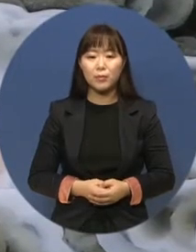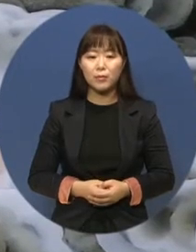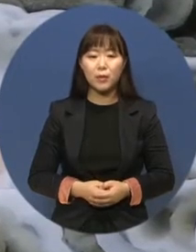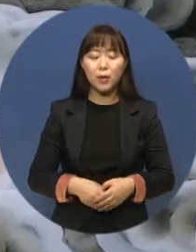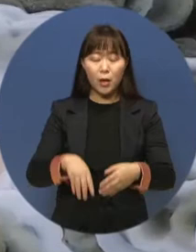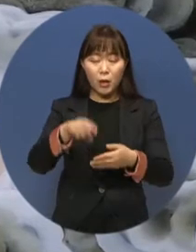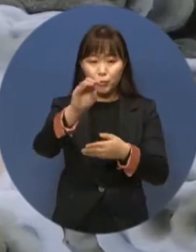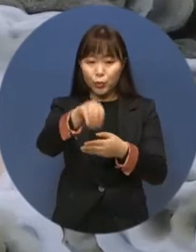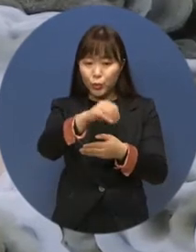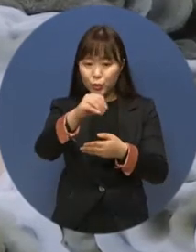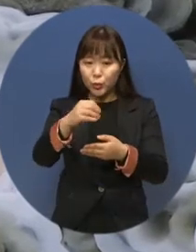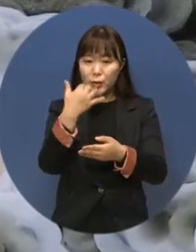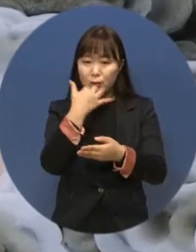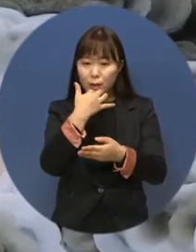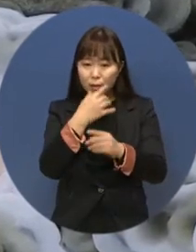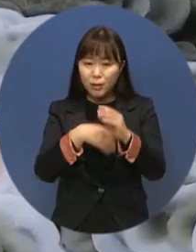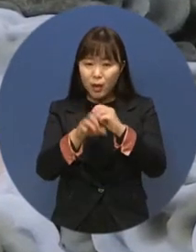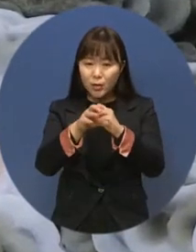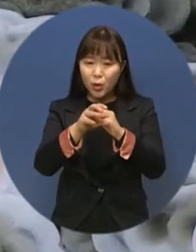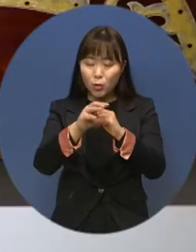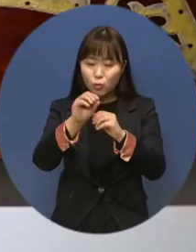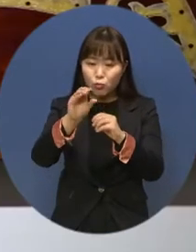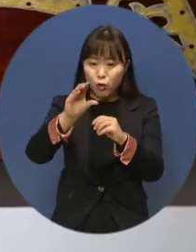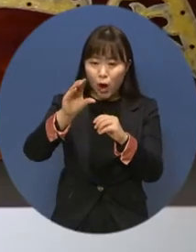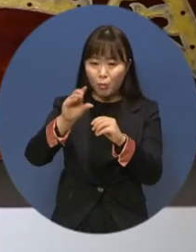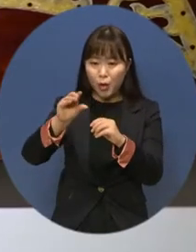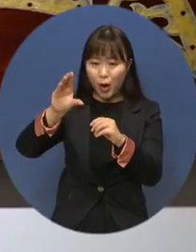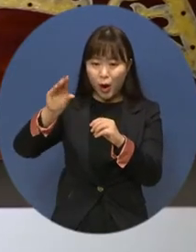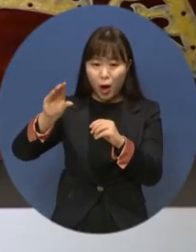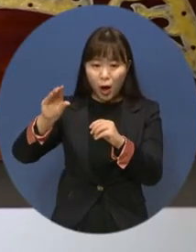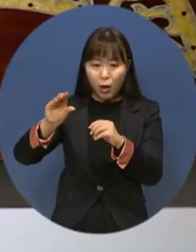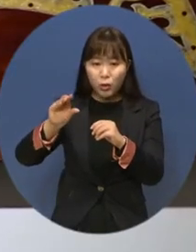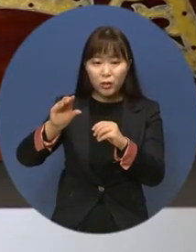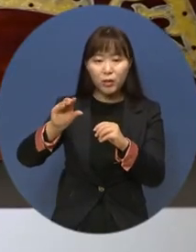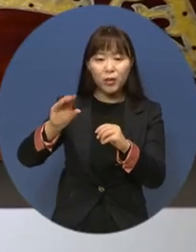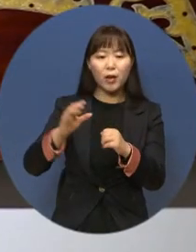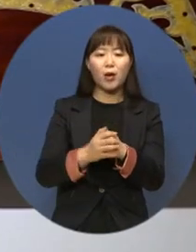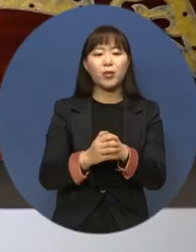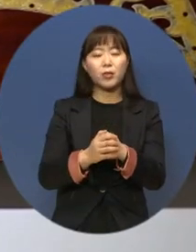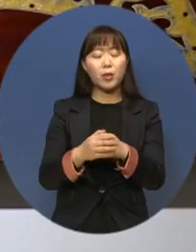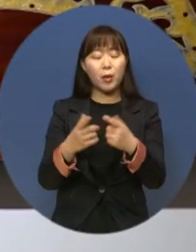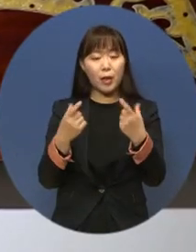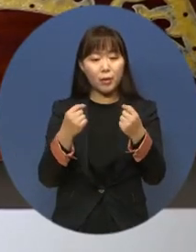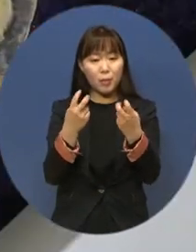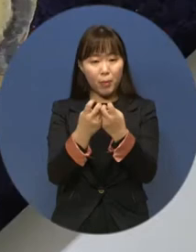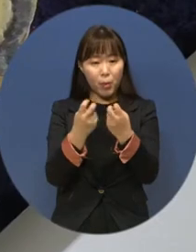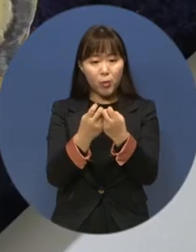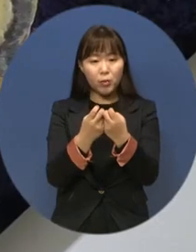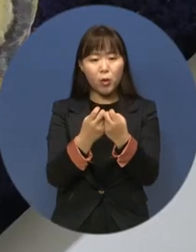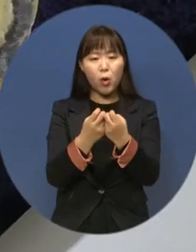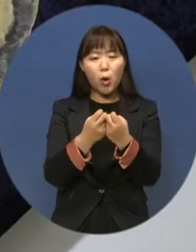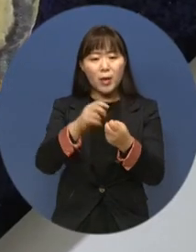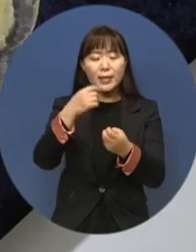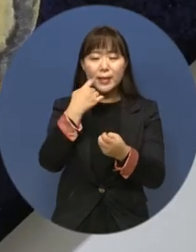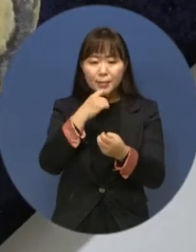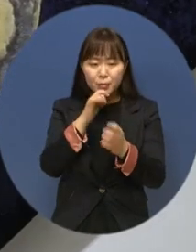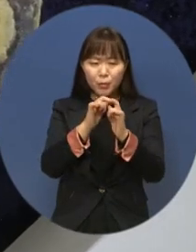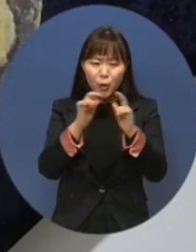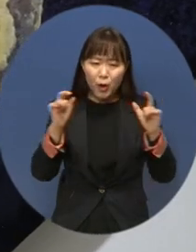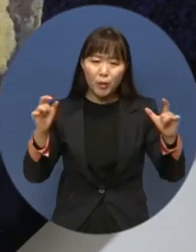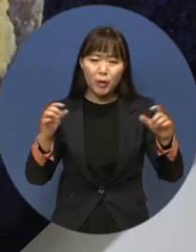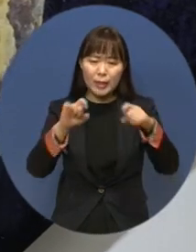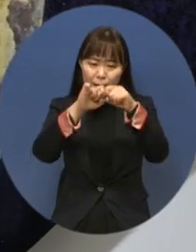붓으로 색을 덧입혀 두께감을 나타내는 고분 기법으로 오칠과 금박 등을 붙여 정교하고